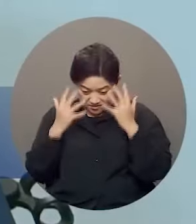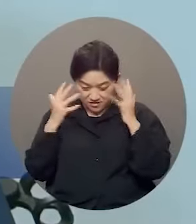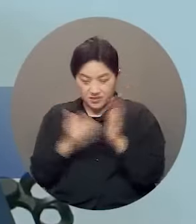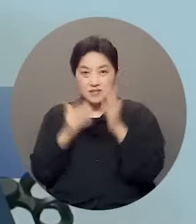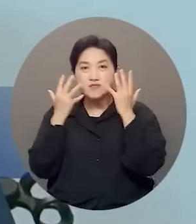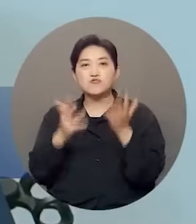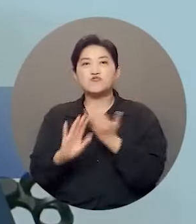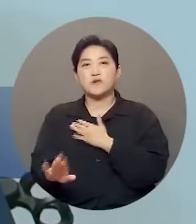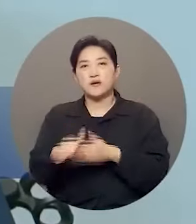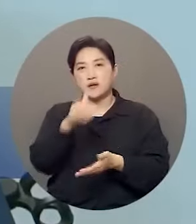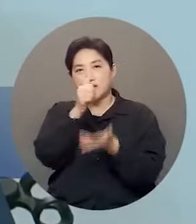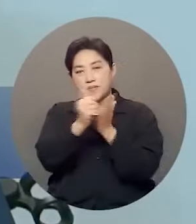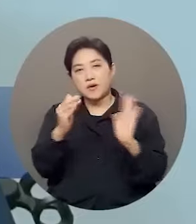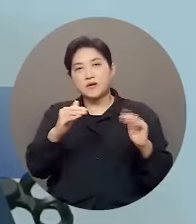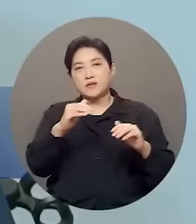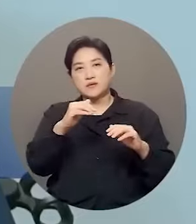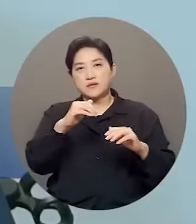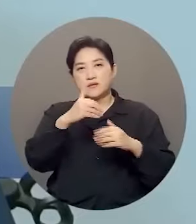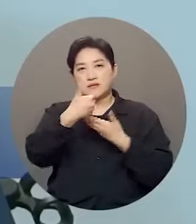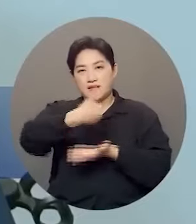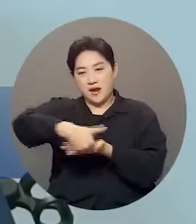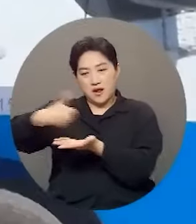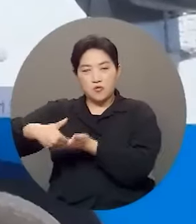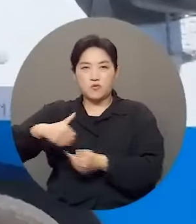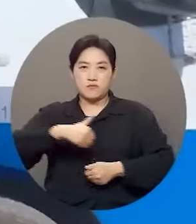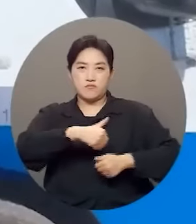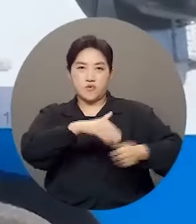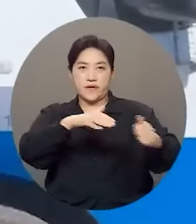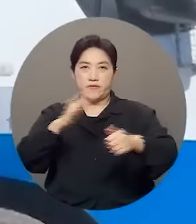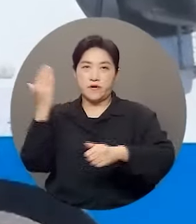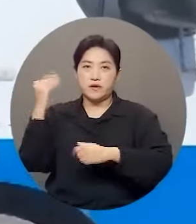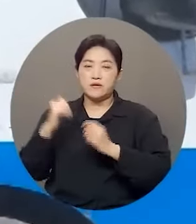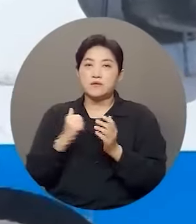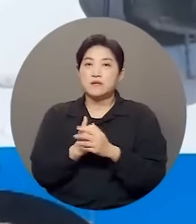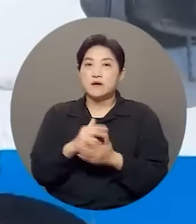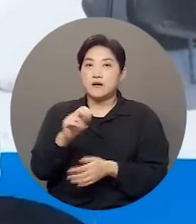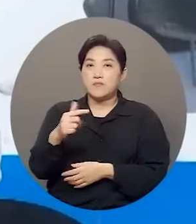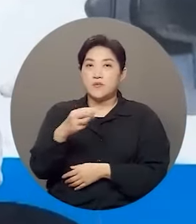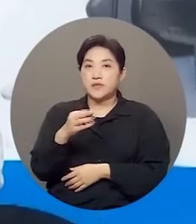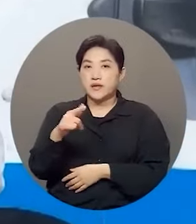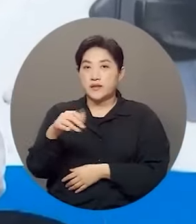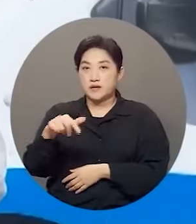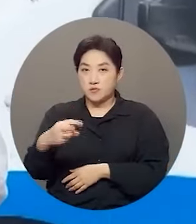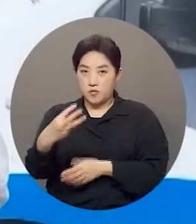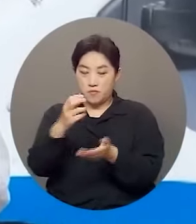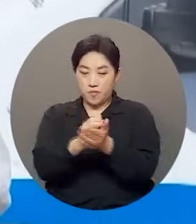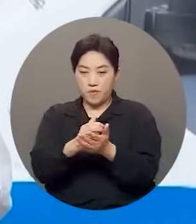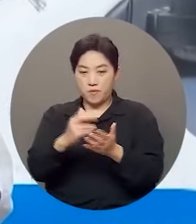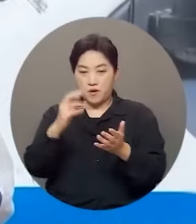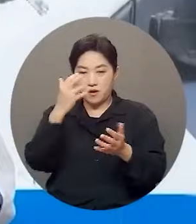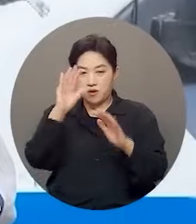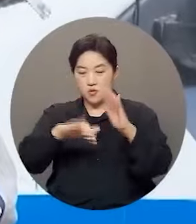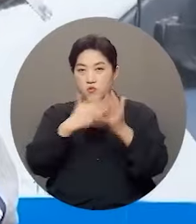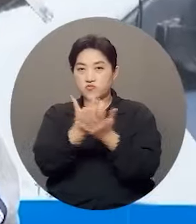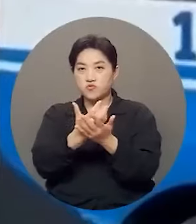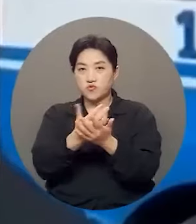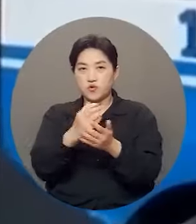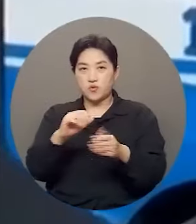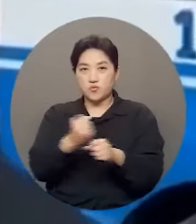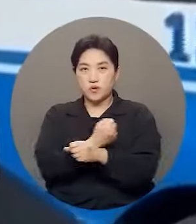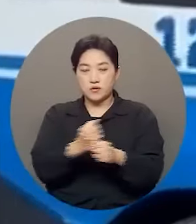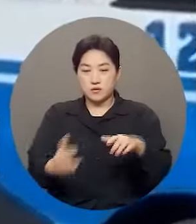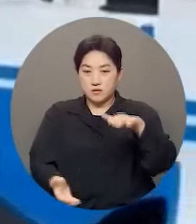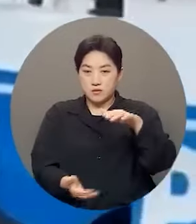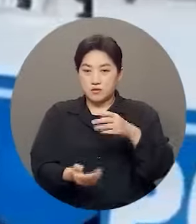kazne zatvora nakon čega se pristupa procesu ekstradicije eventualno. 몬테네그로 법에 따르면 공문서 위조는 최소 3개월에서